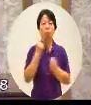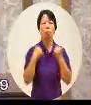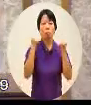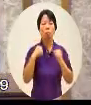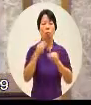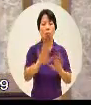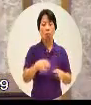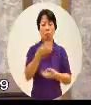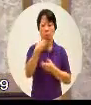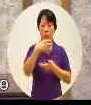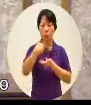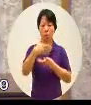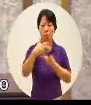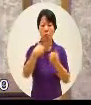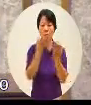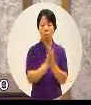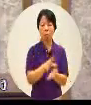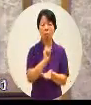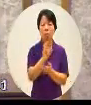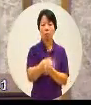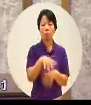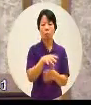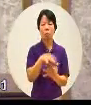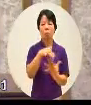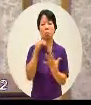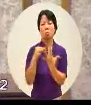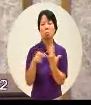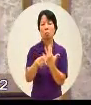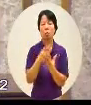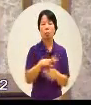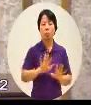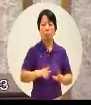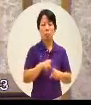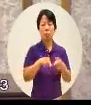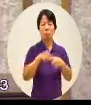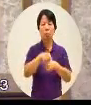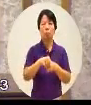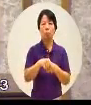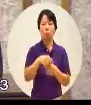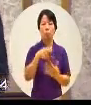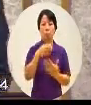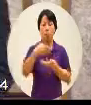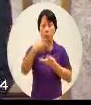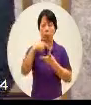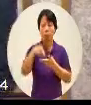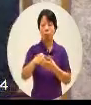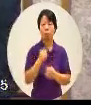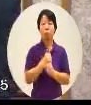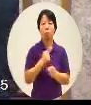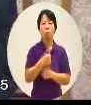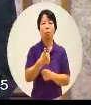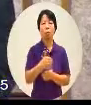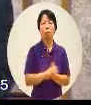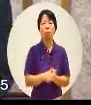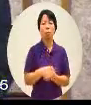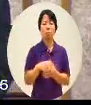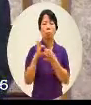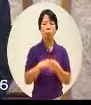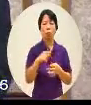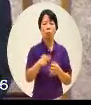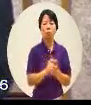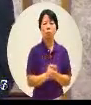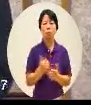吃，他们以前告诉他们，他们都不吃，不按照正常的饮食，现在已经开始问， 对， 我要怎么吃？ 我觉得你这样很好， 所以这个是好了。接下来